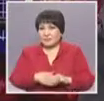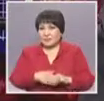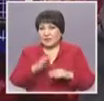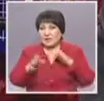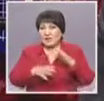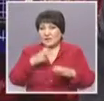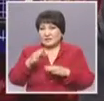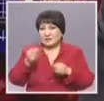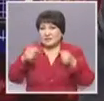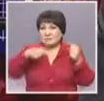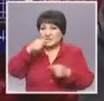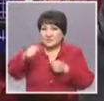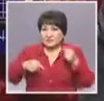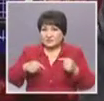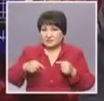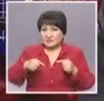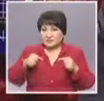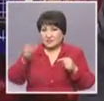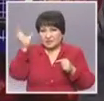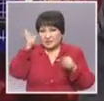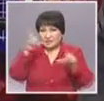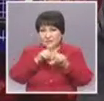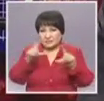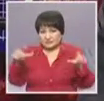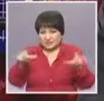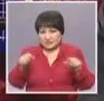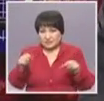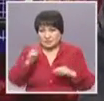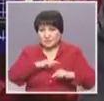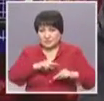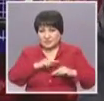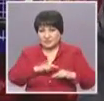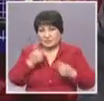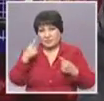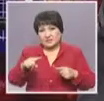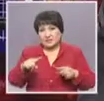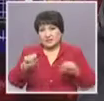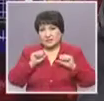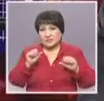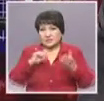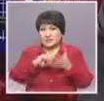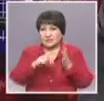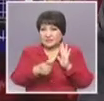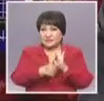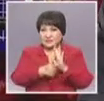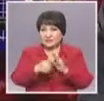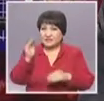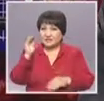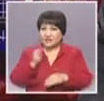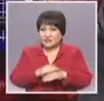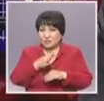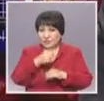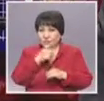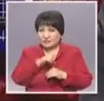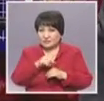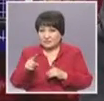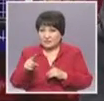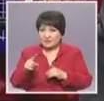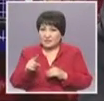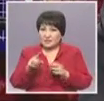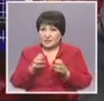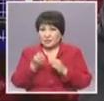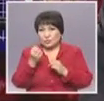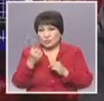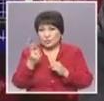бизнес академиясында спорт клубында жұмыс істеп жүргенде, тағы басқа спорт залдарындағы кешкі уақыттың түнгі сағат 11-12-ге